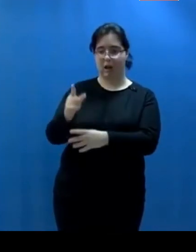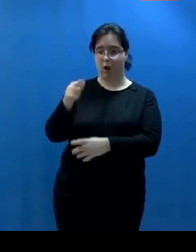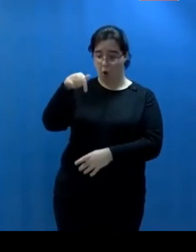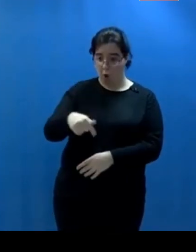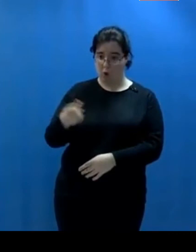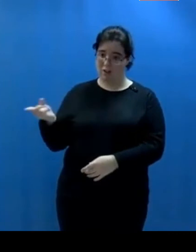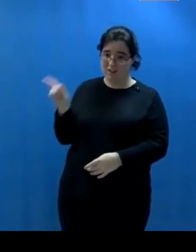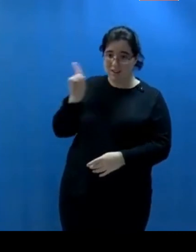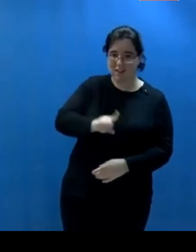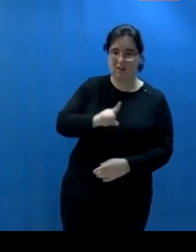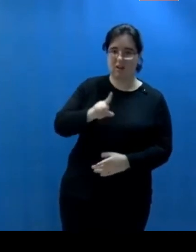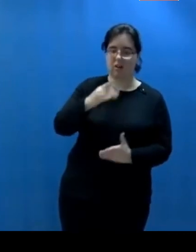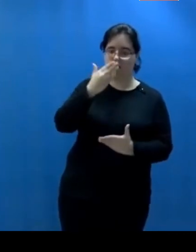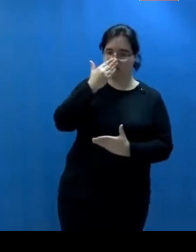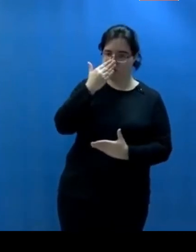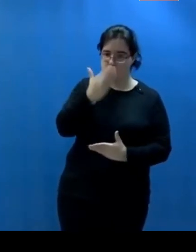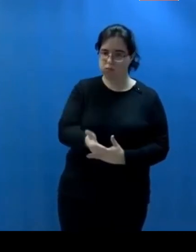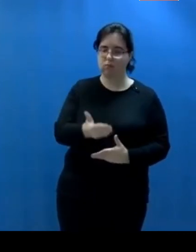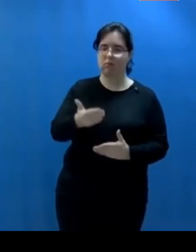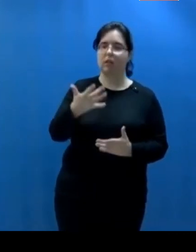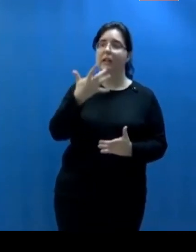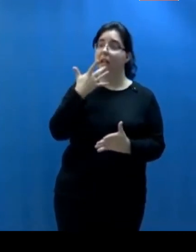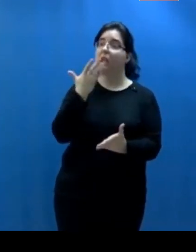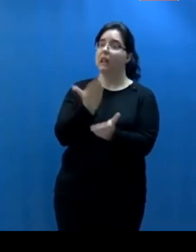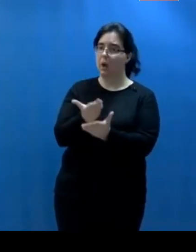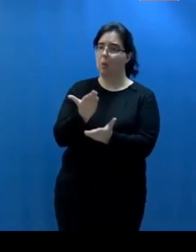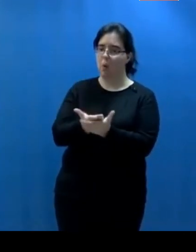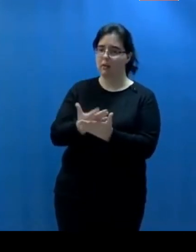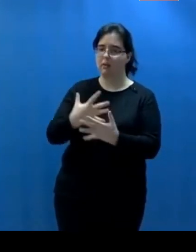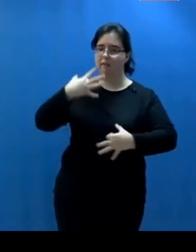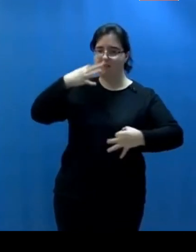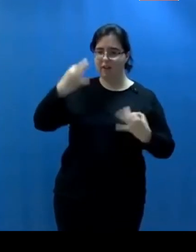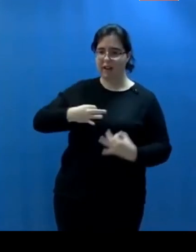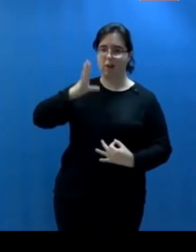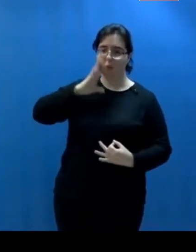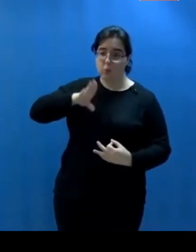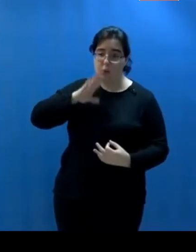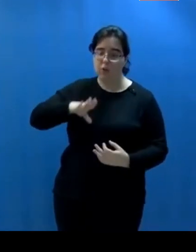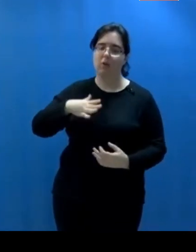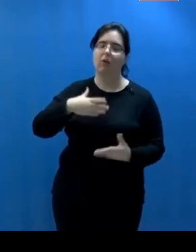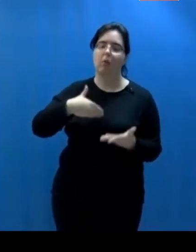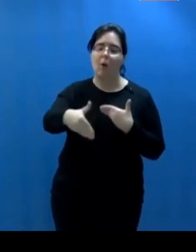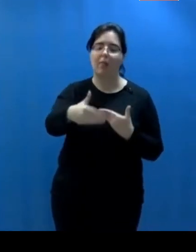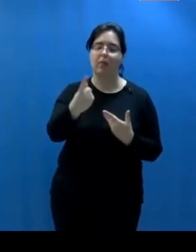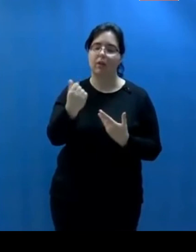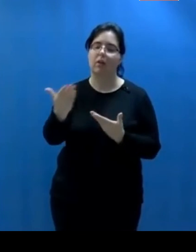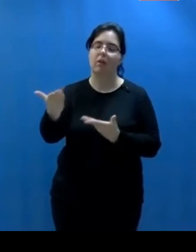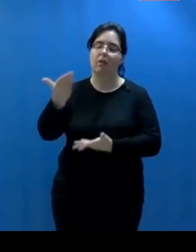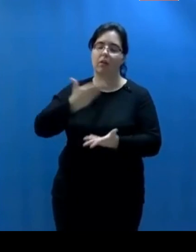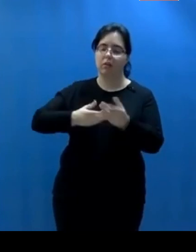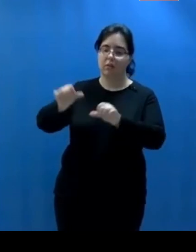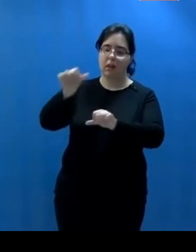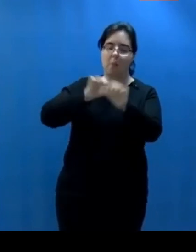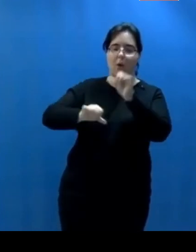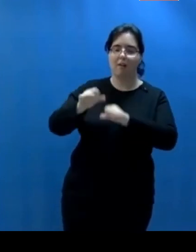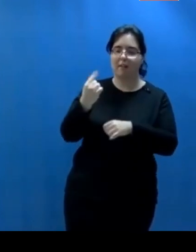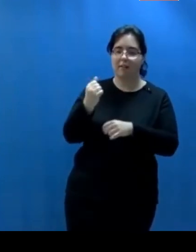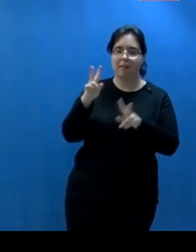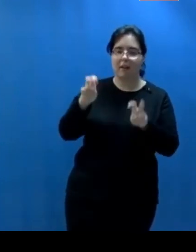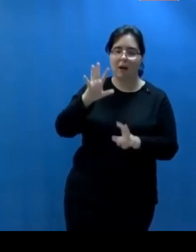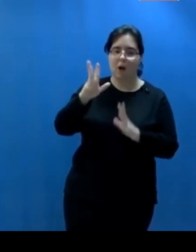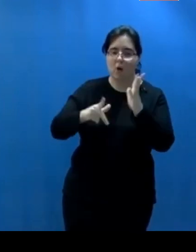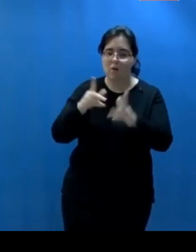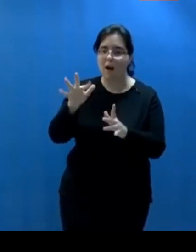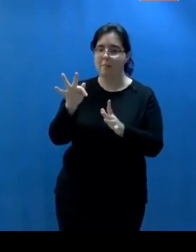digui quan i com, en el cas que se demostre, tornaran els diners que ens han robat i quan i com expulsarà a tota la gent que va conviure amb aquesta